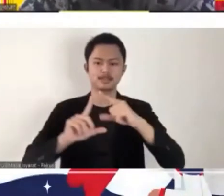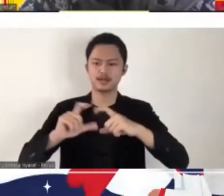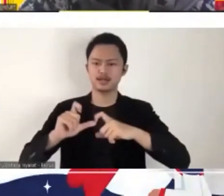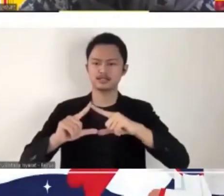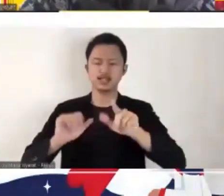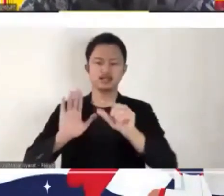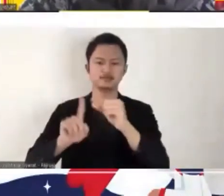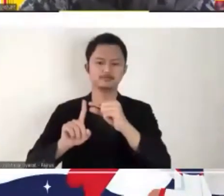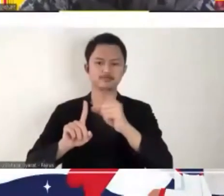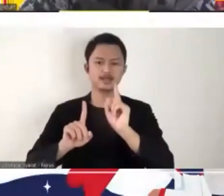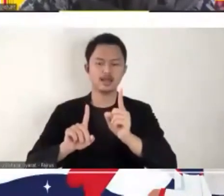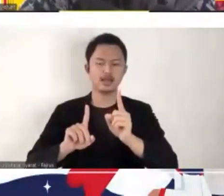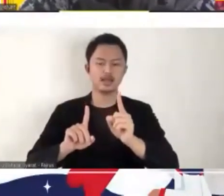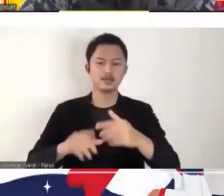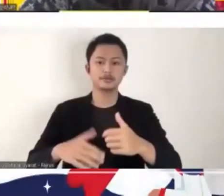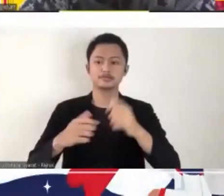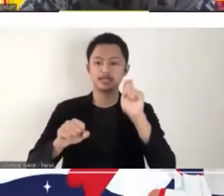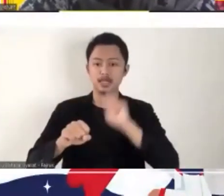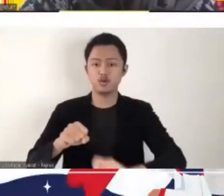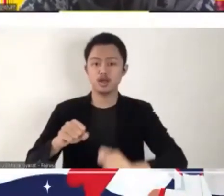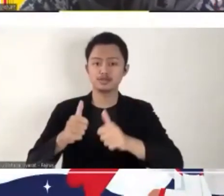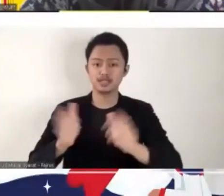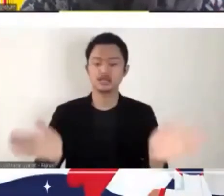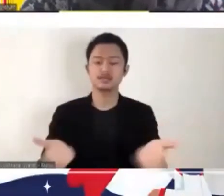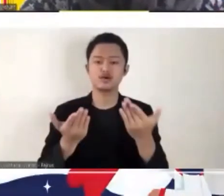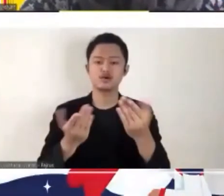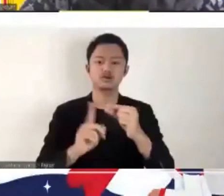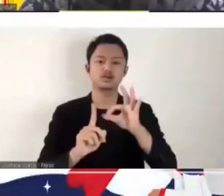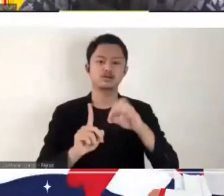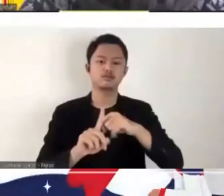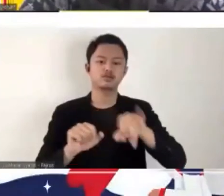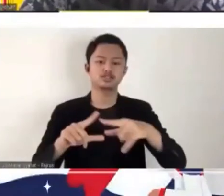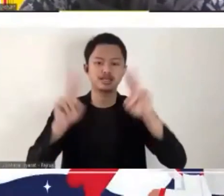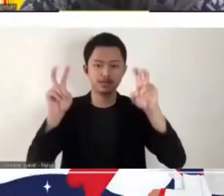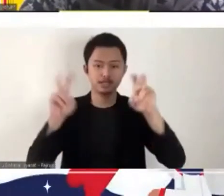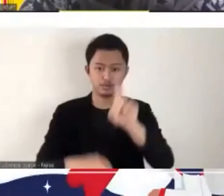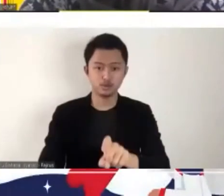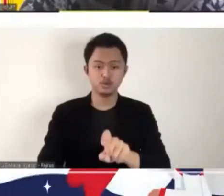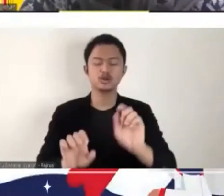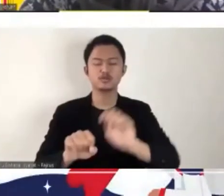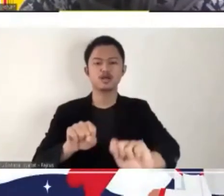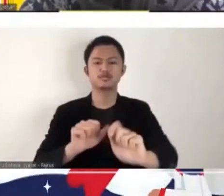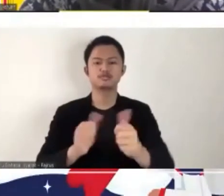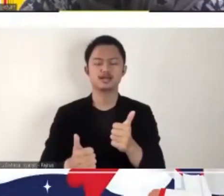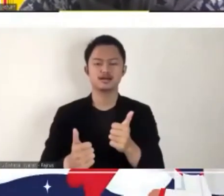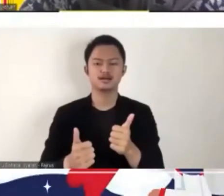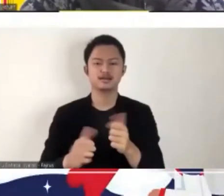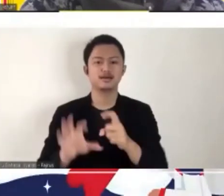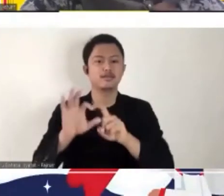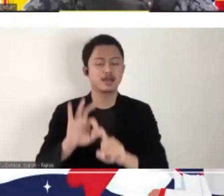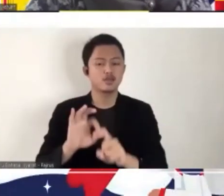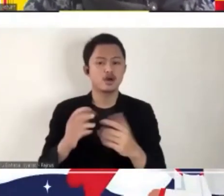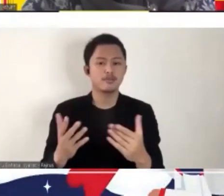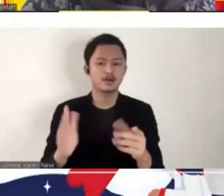dapat dibuat dapat dibentuk Pokja tematis apabila diperlukan jadi itu nanti berdasarkan dari ini ya